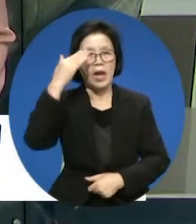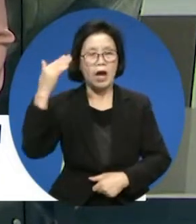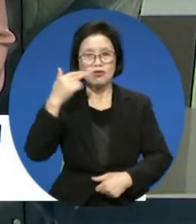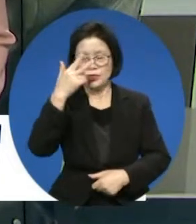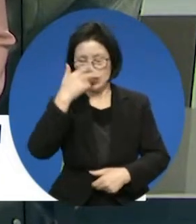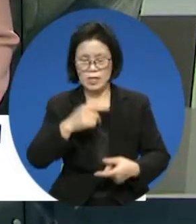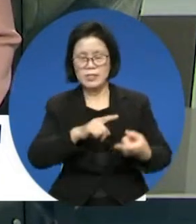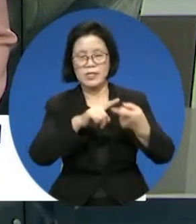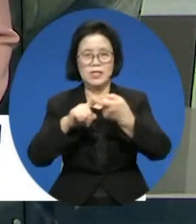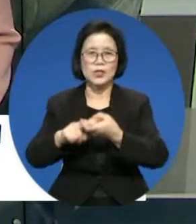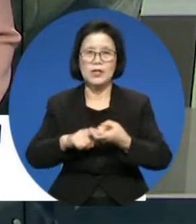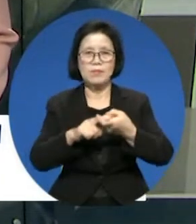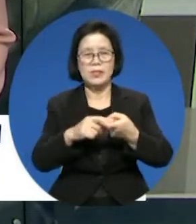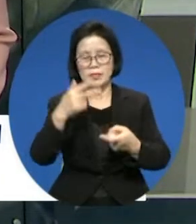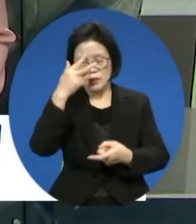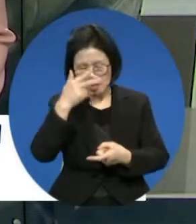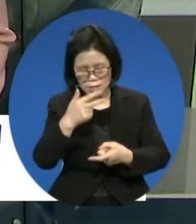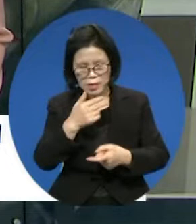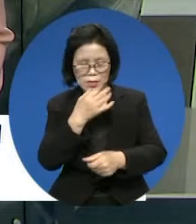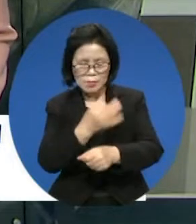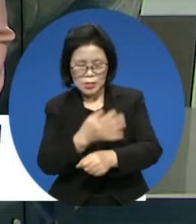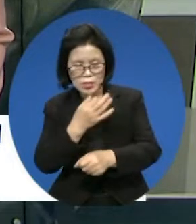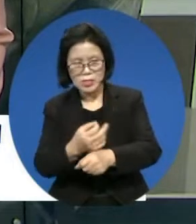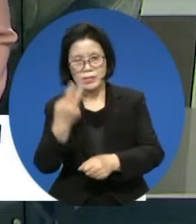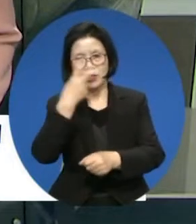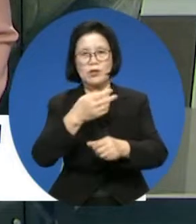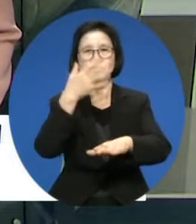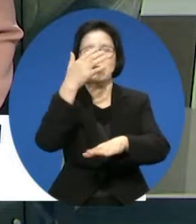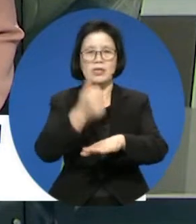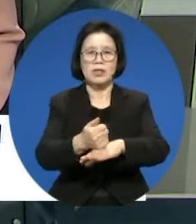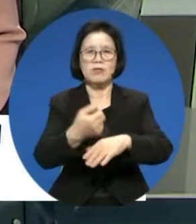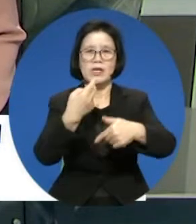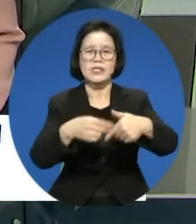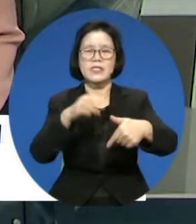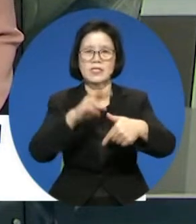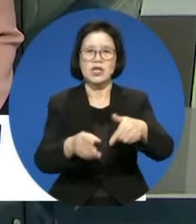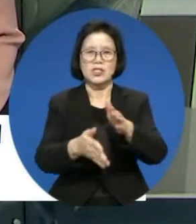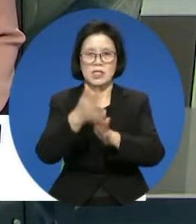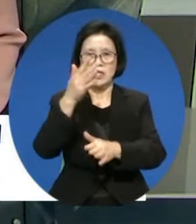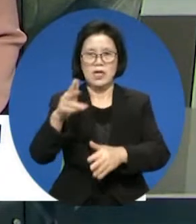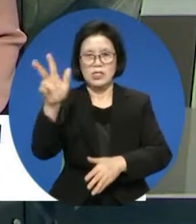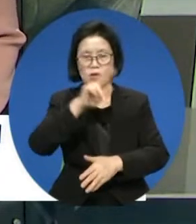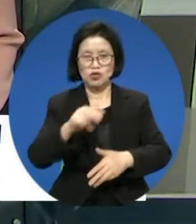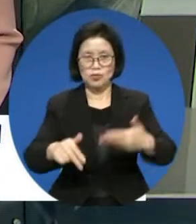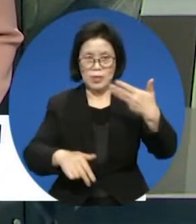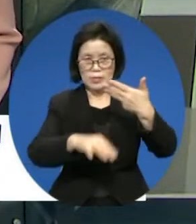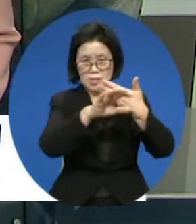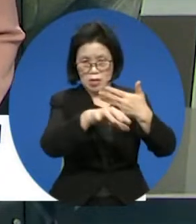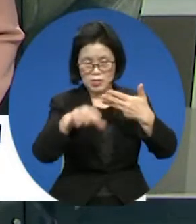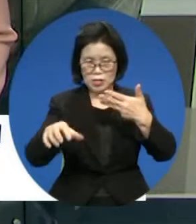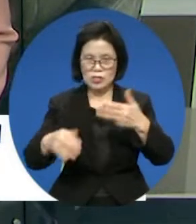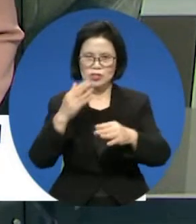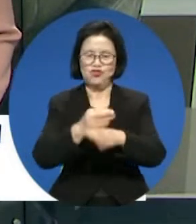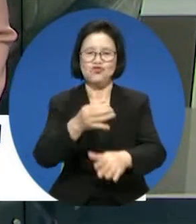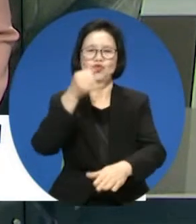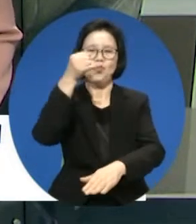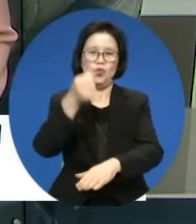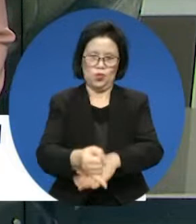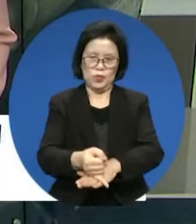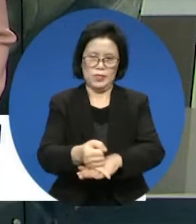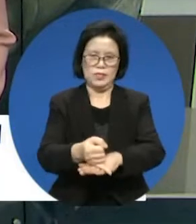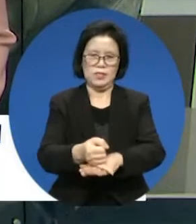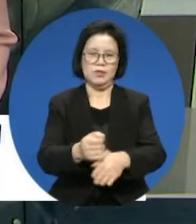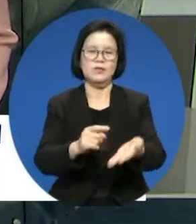연합회 는 시각장애인 편의시설을 점검한 결과 인천시가 전국 8대 광역시 중 꼴찌로 나타났다고